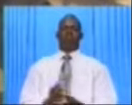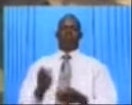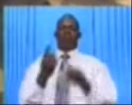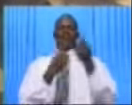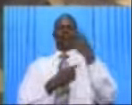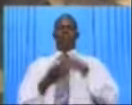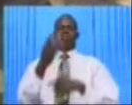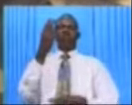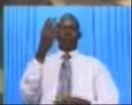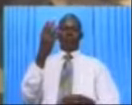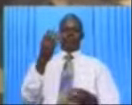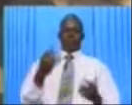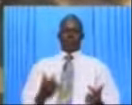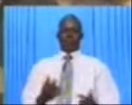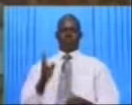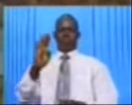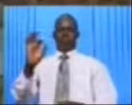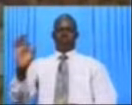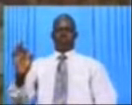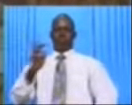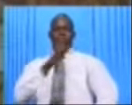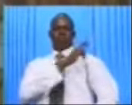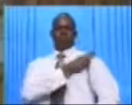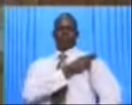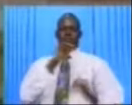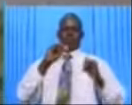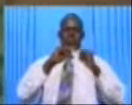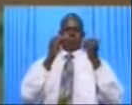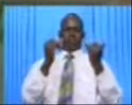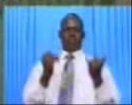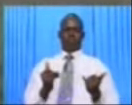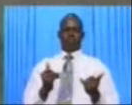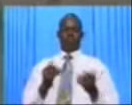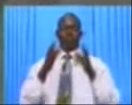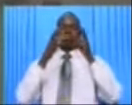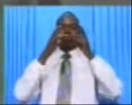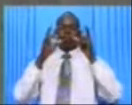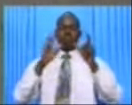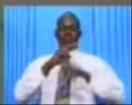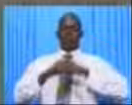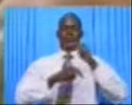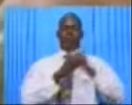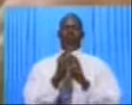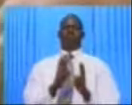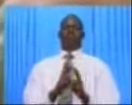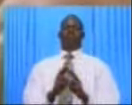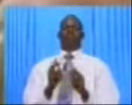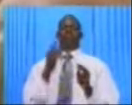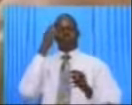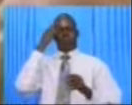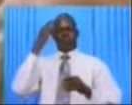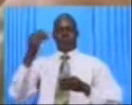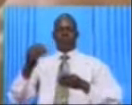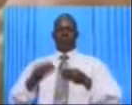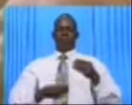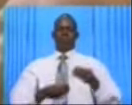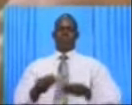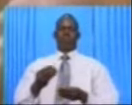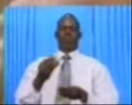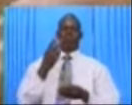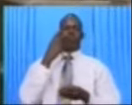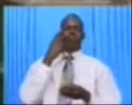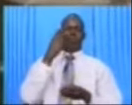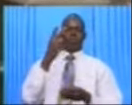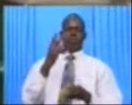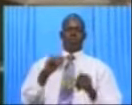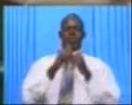Venus des quatre coins du Burkina, ces responsables des journaux en langue nationale sont réunis à Ouagadougou pour échanger sur la vie de leur